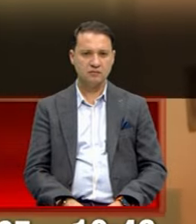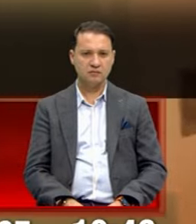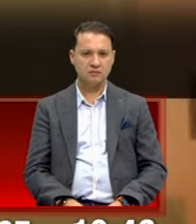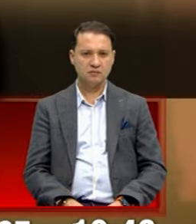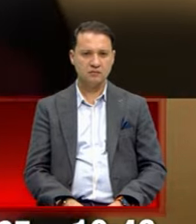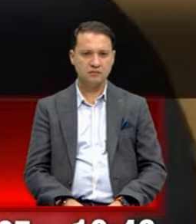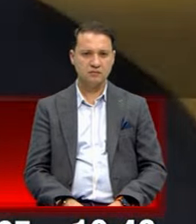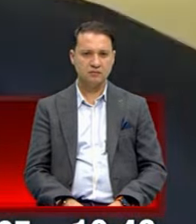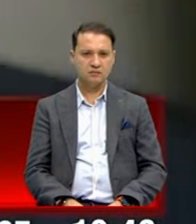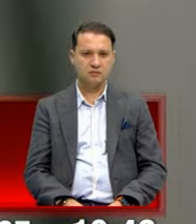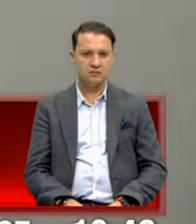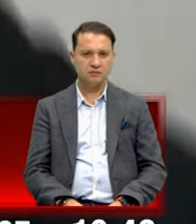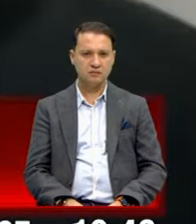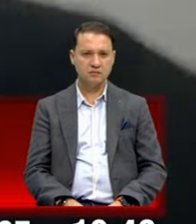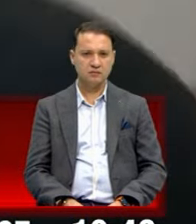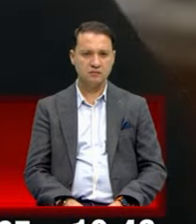görelim